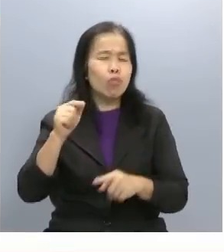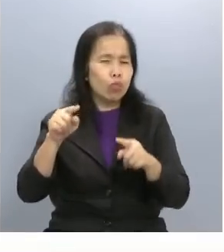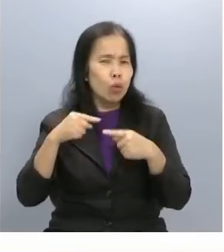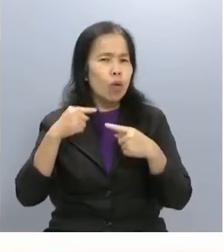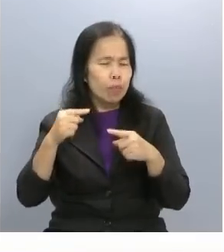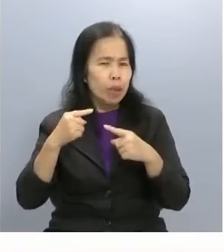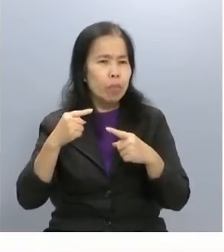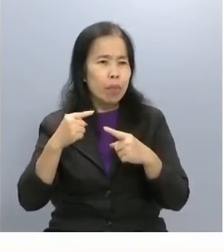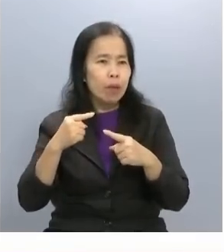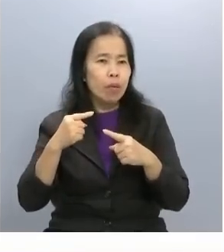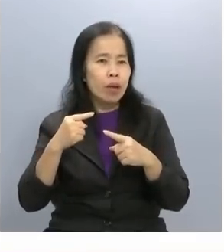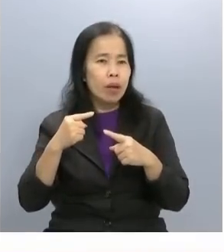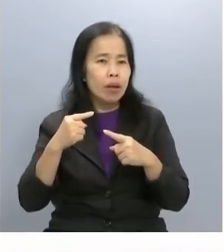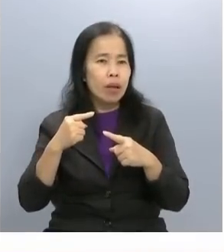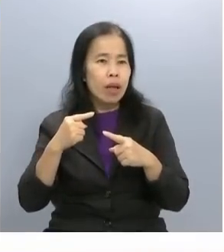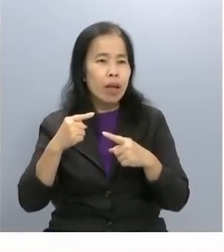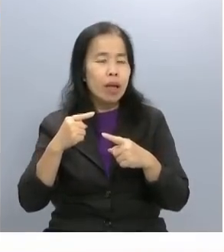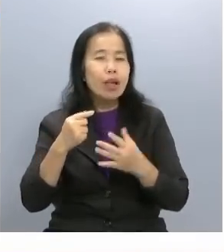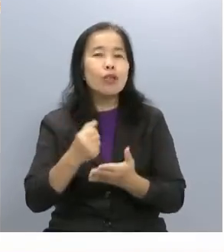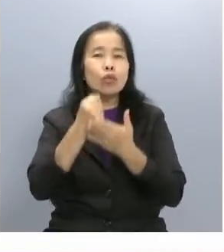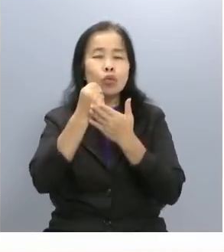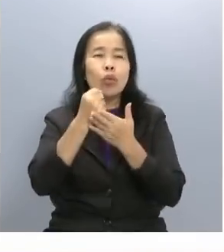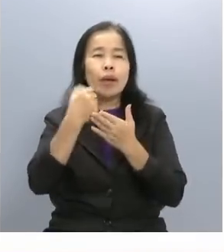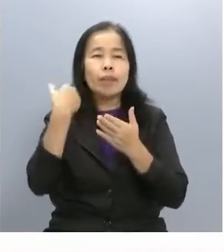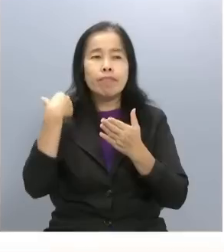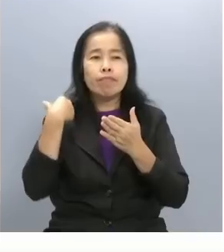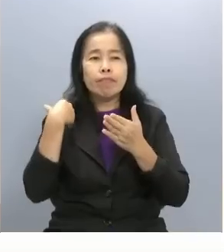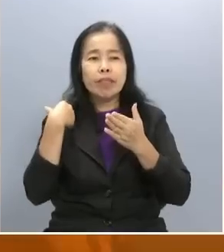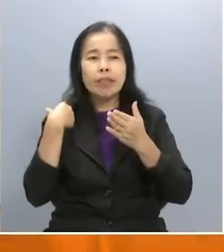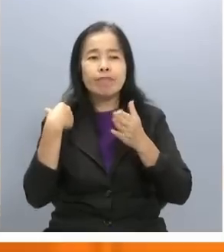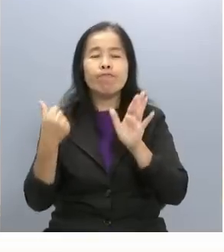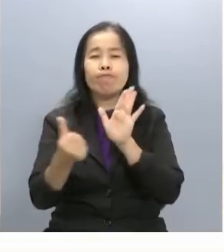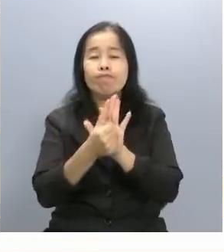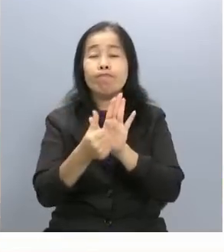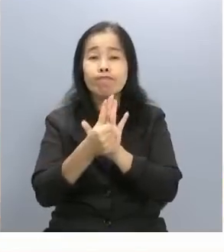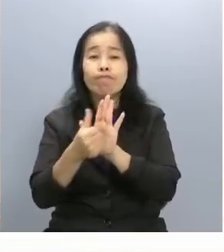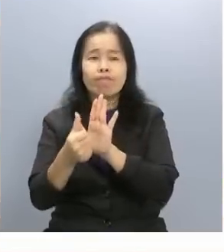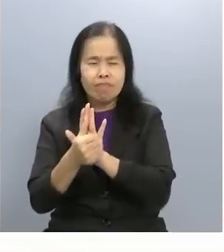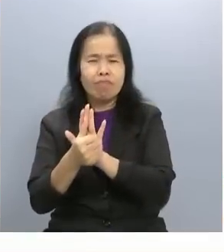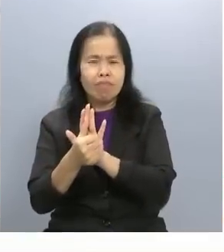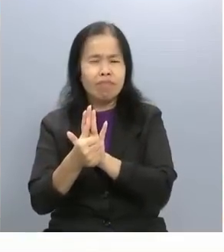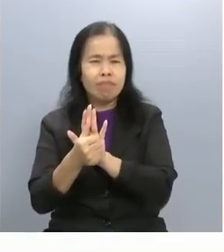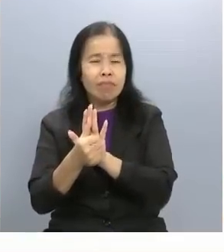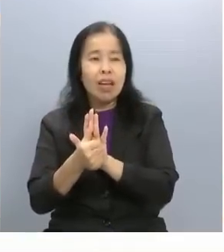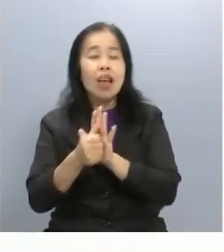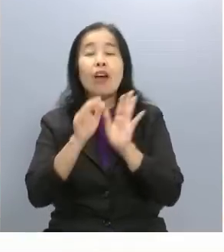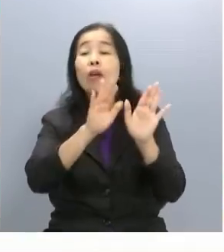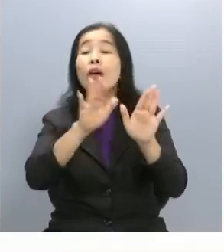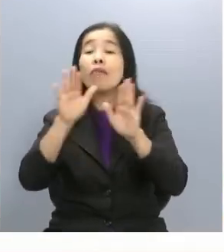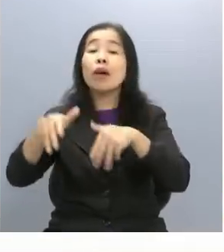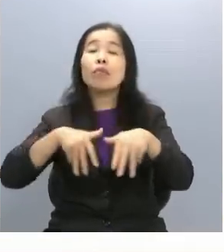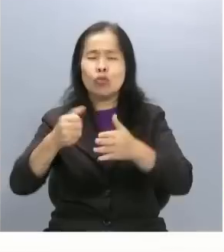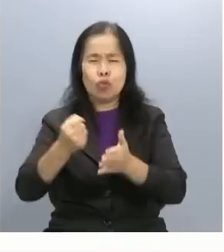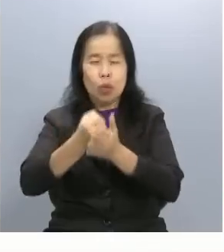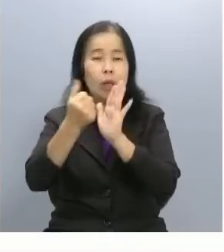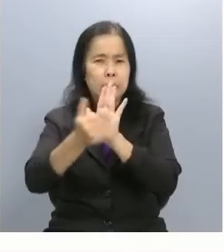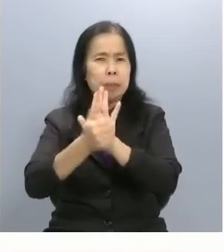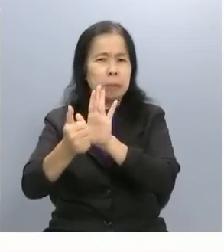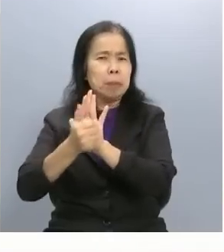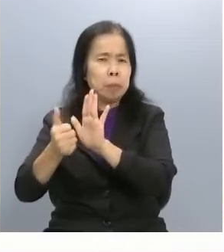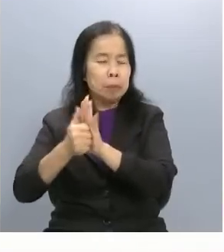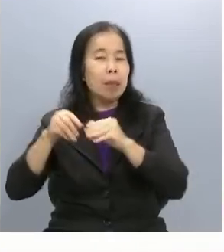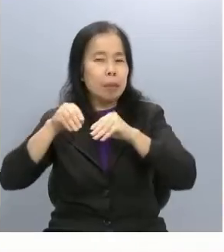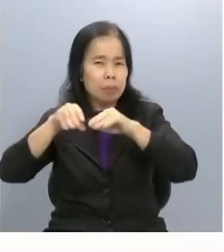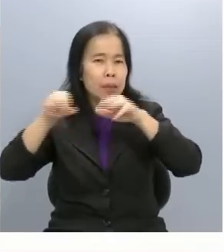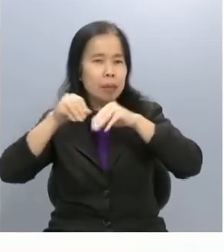ดSubscribe กรรมการข่าว YouTube ให้ผมสักนิดนึง ครับฝากพี่น้องประชาชนนะครับช่วยกันกดไลค์กดแชร์แล้วก็ Subscribe ช่